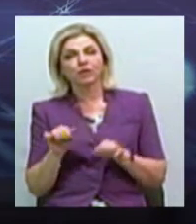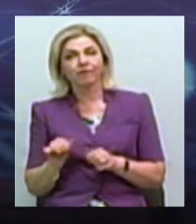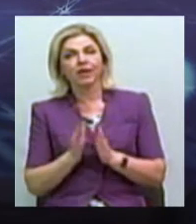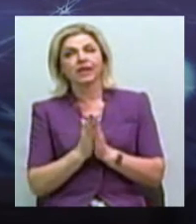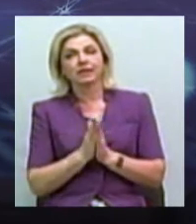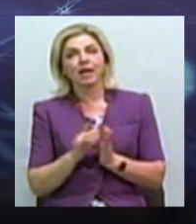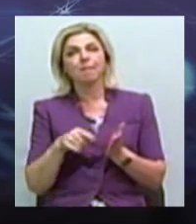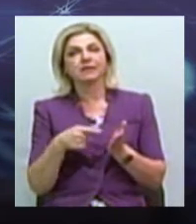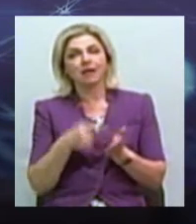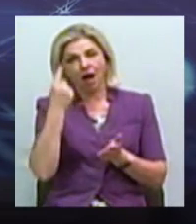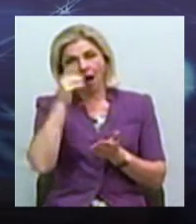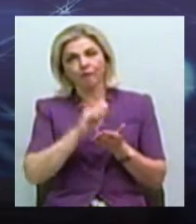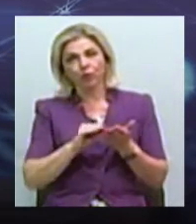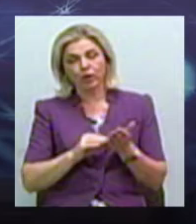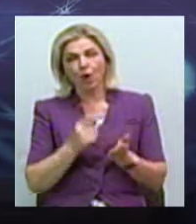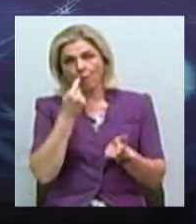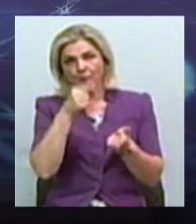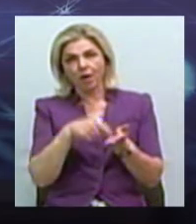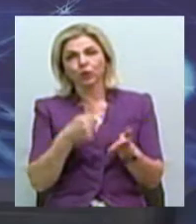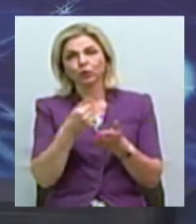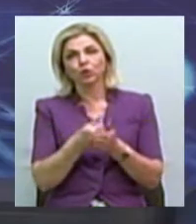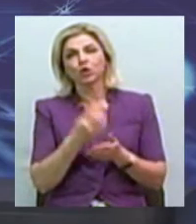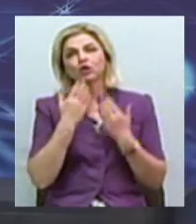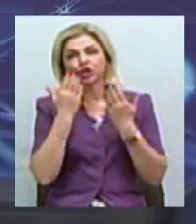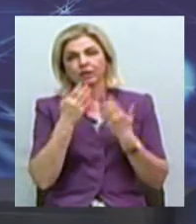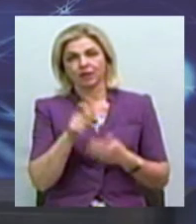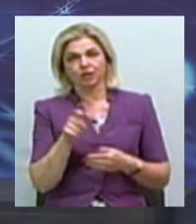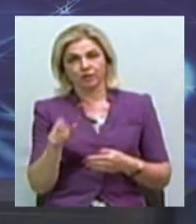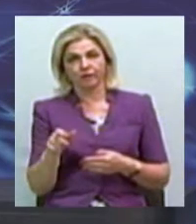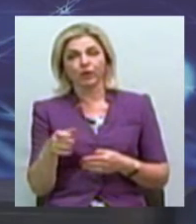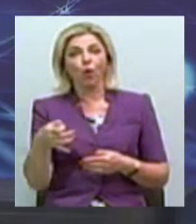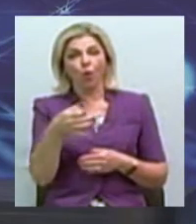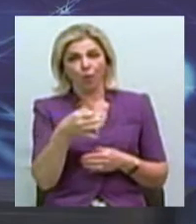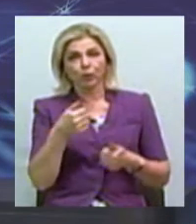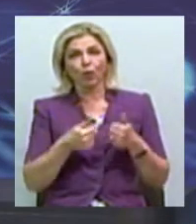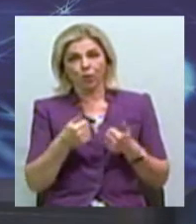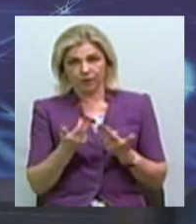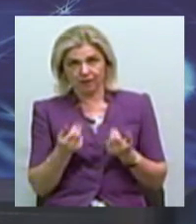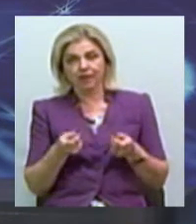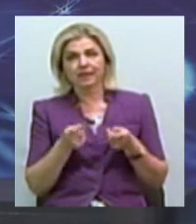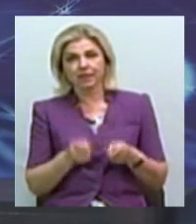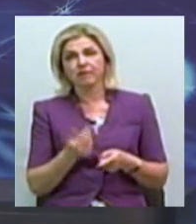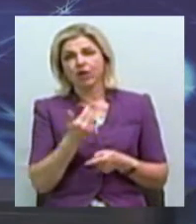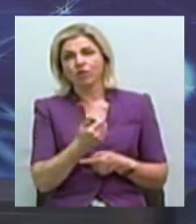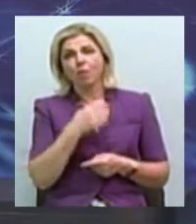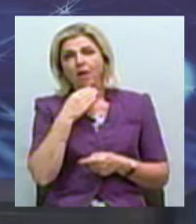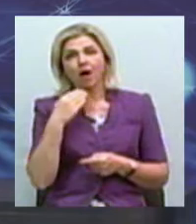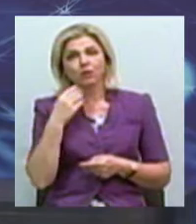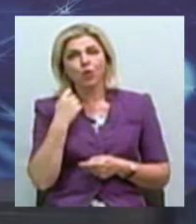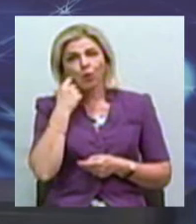місцевих авторів потрапити до читача. Що стосується обласного конкурсу, так, дійсно, йому вже доволі багато років.